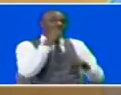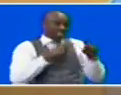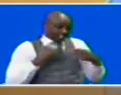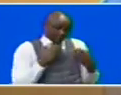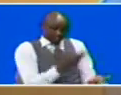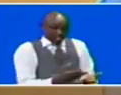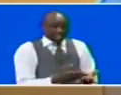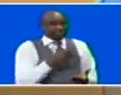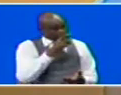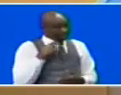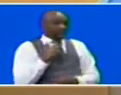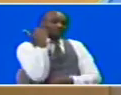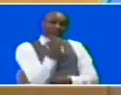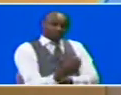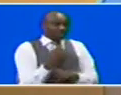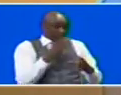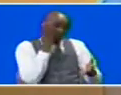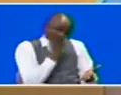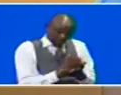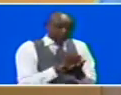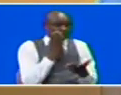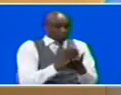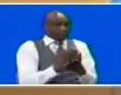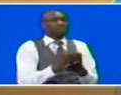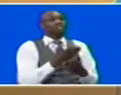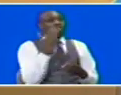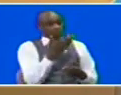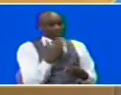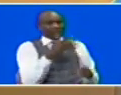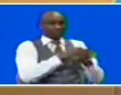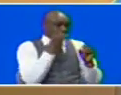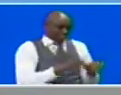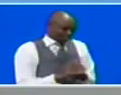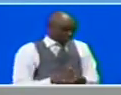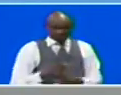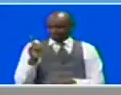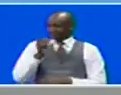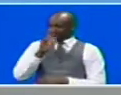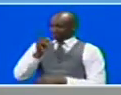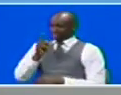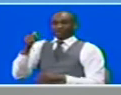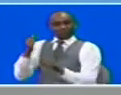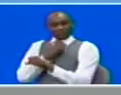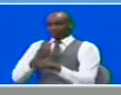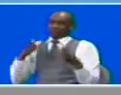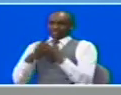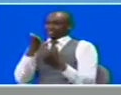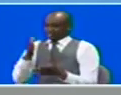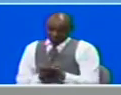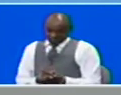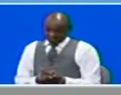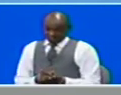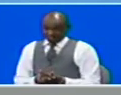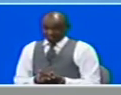sasa atasimamishwa iwapo itadhibitishwa kuwa vyeti vyake si halali? La hasha, hawezi simamishwa.